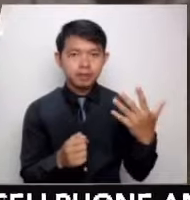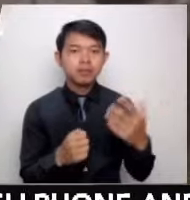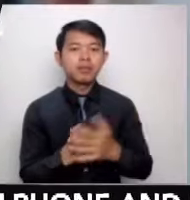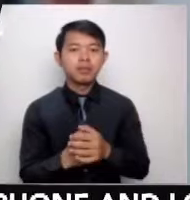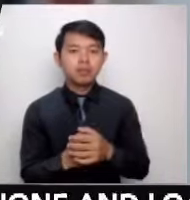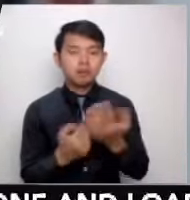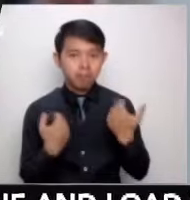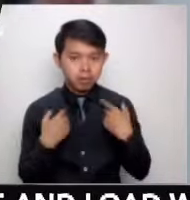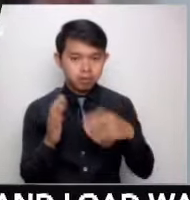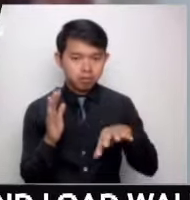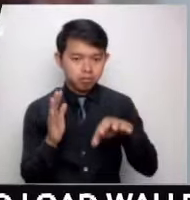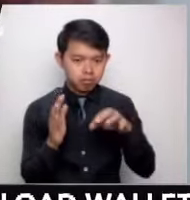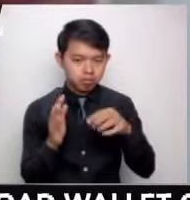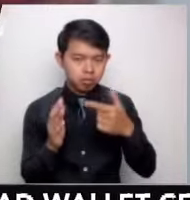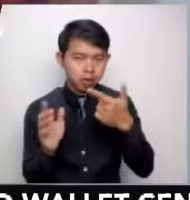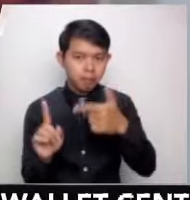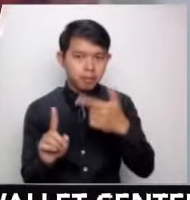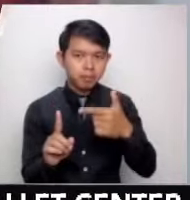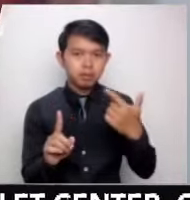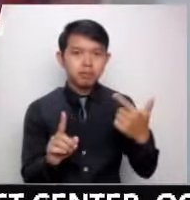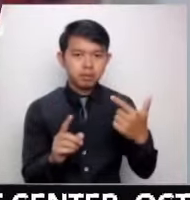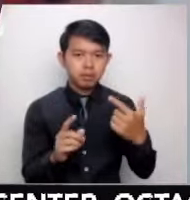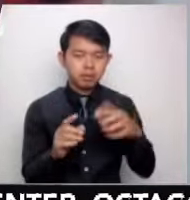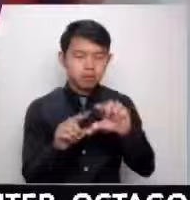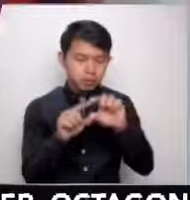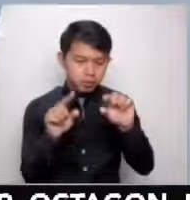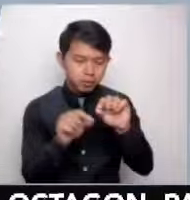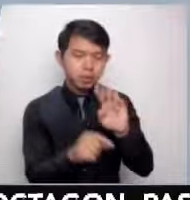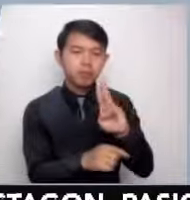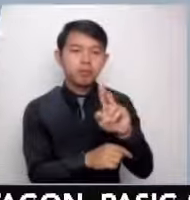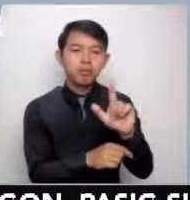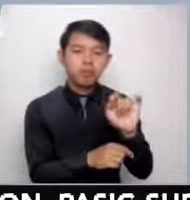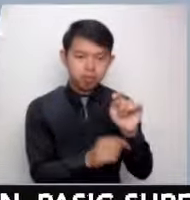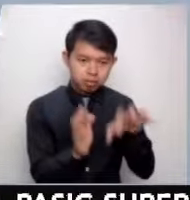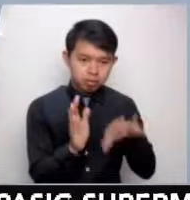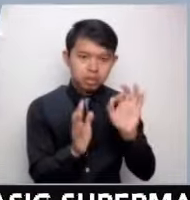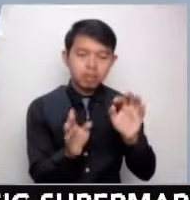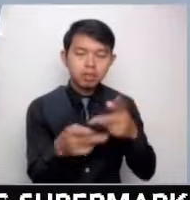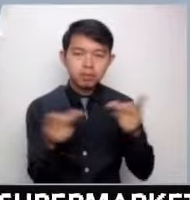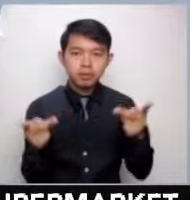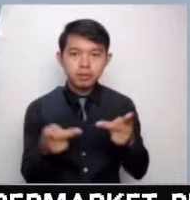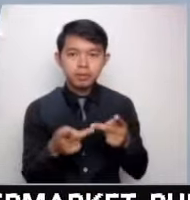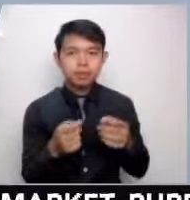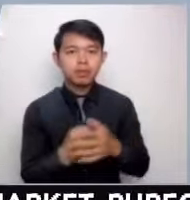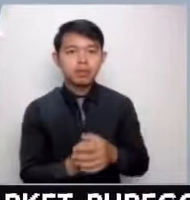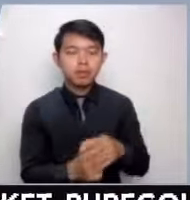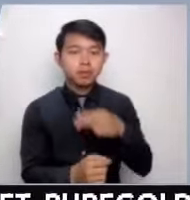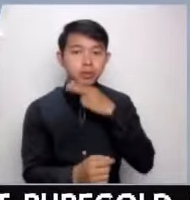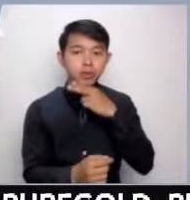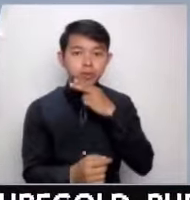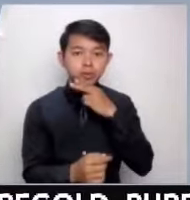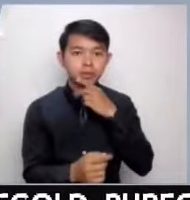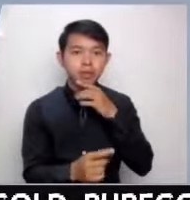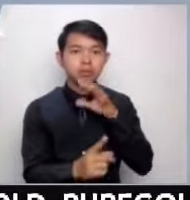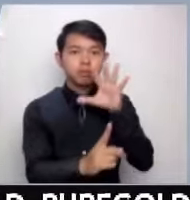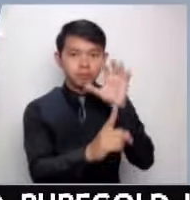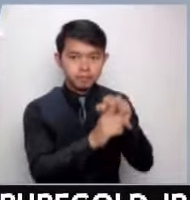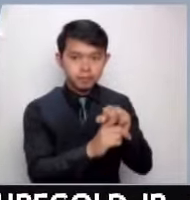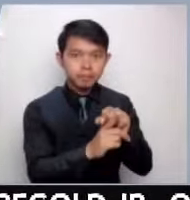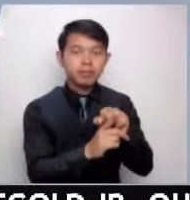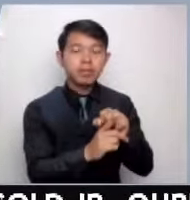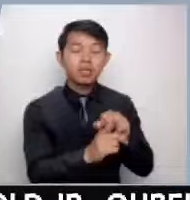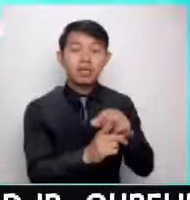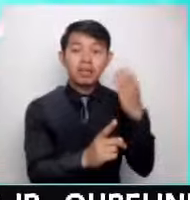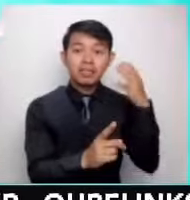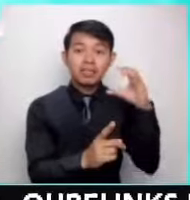at 3 reform slug ang narecover sa crime scene. Nahuli na sa kanilang bahay ang suspect na pinsan ng babaeng